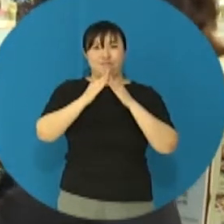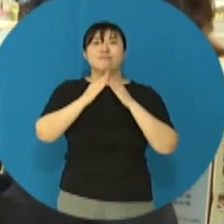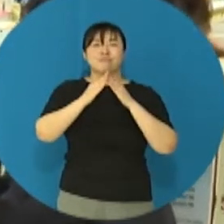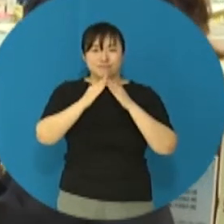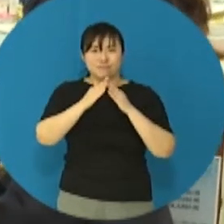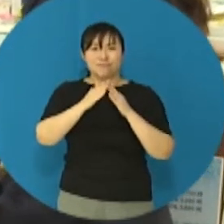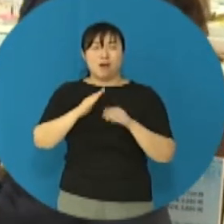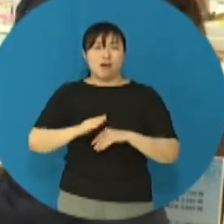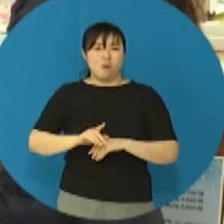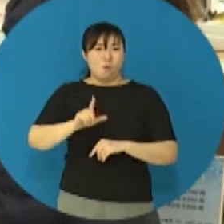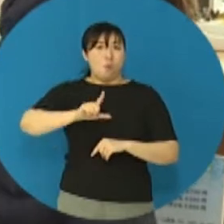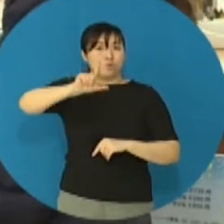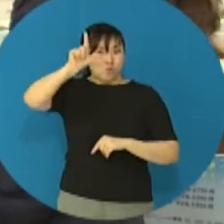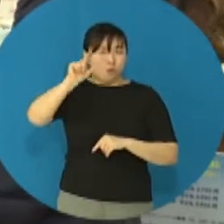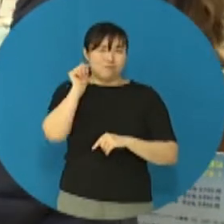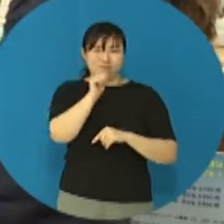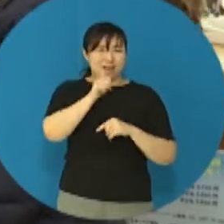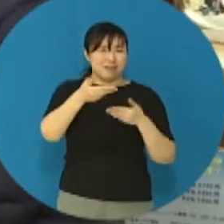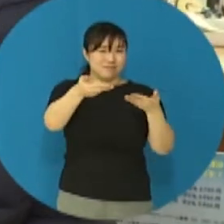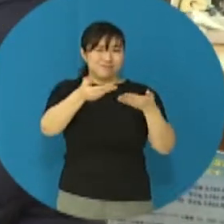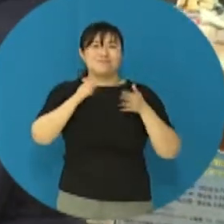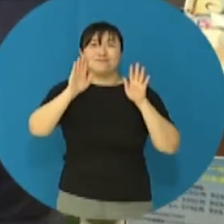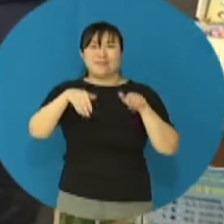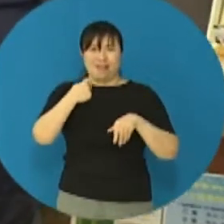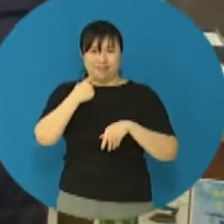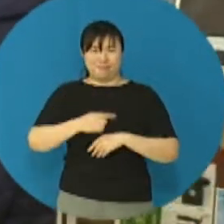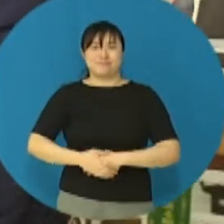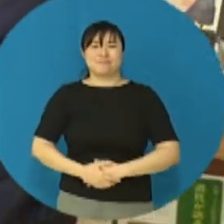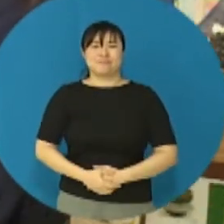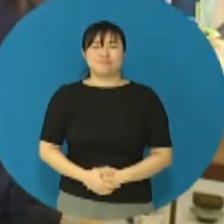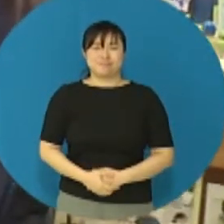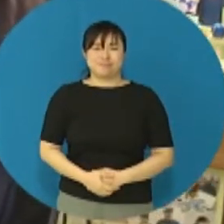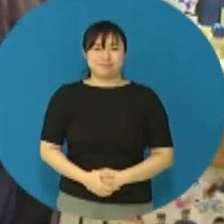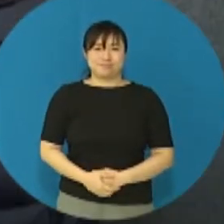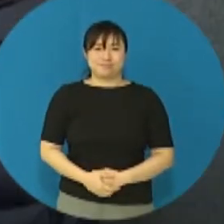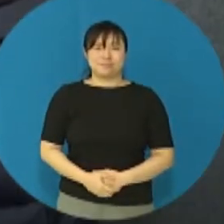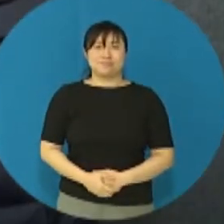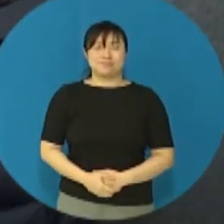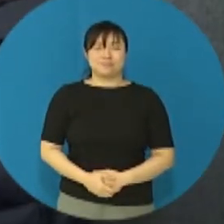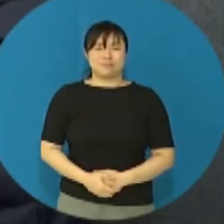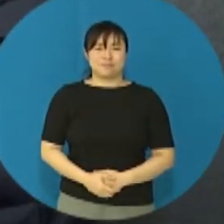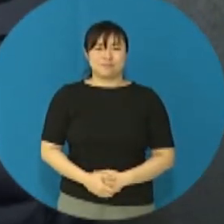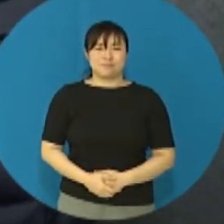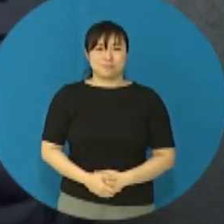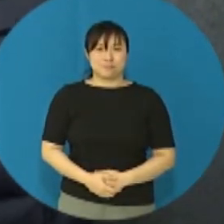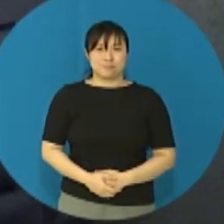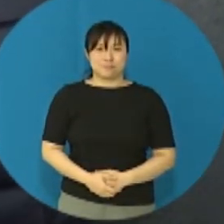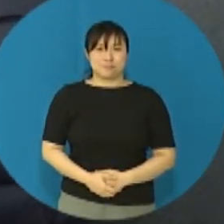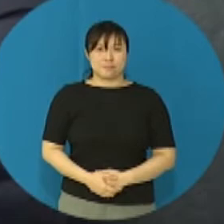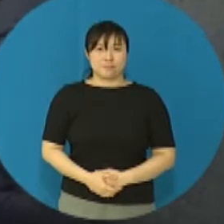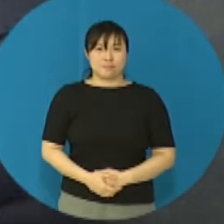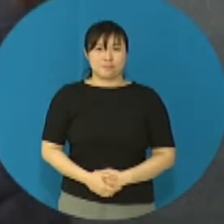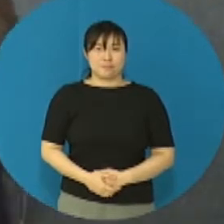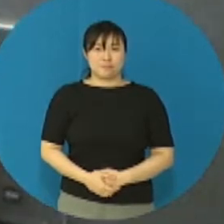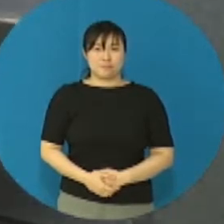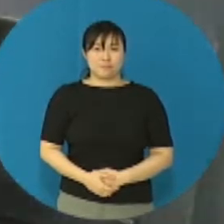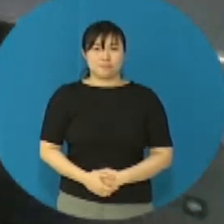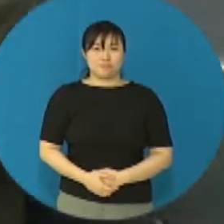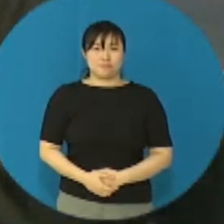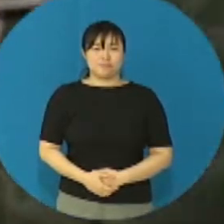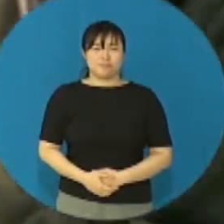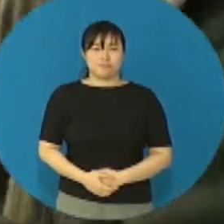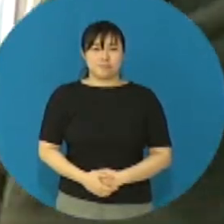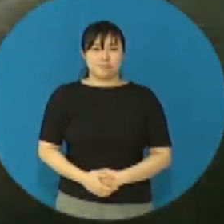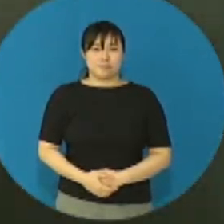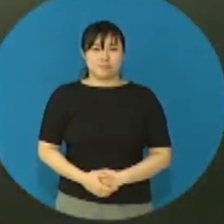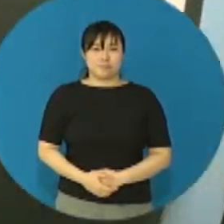のものがあるということで見せていただきます。 じゃあどうぞ。 はい、 ご案内いたします。 何でしょう。 どうぞ。 ありがとうございます